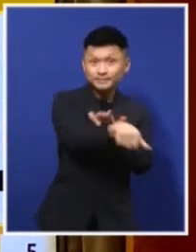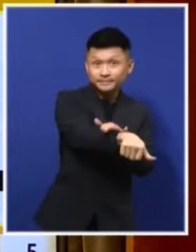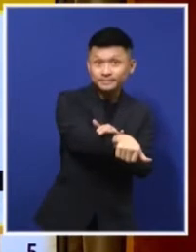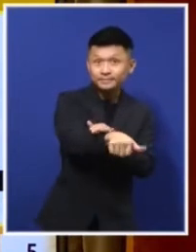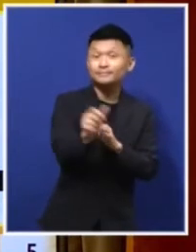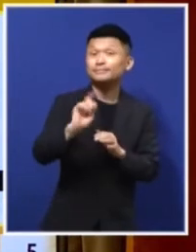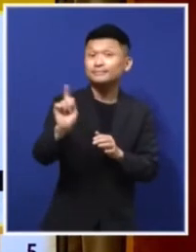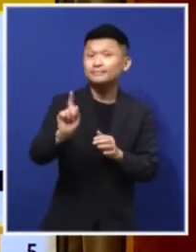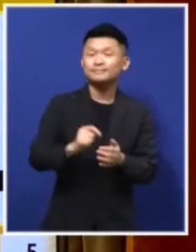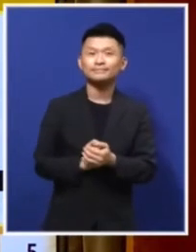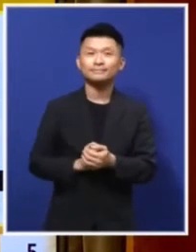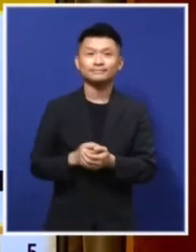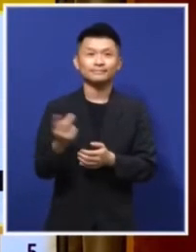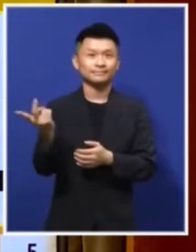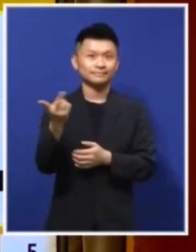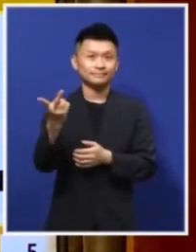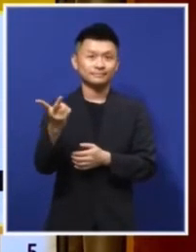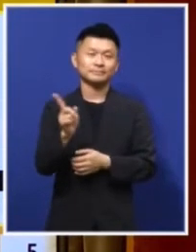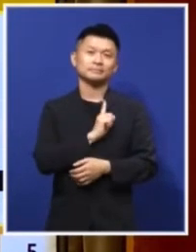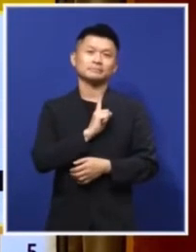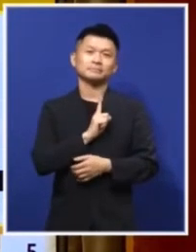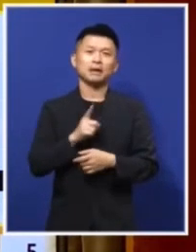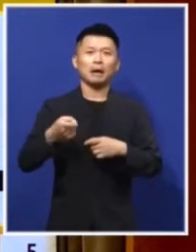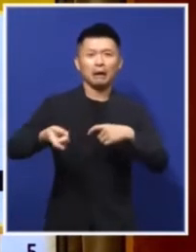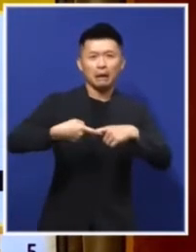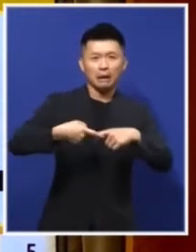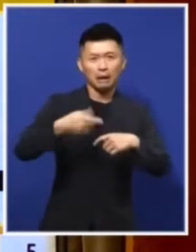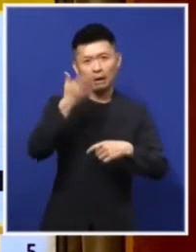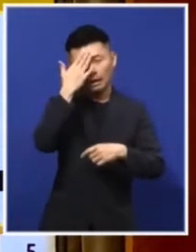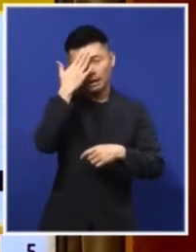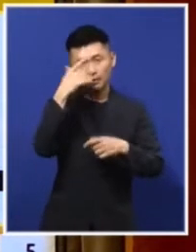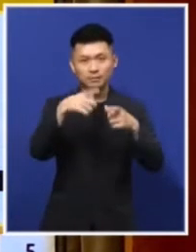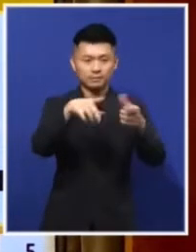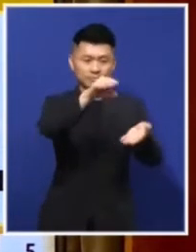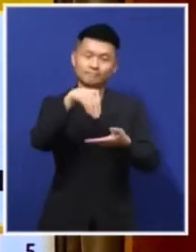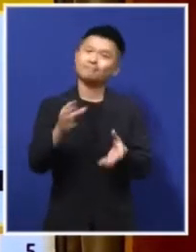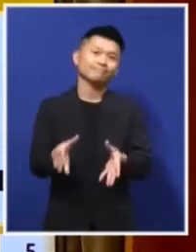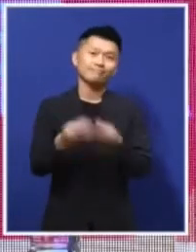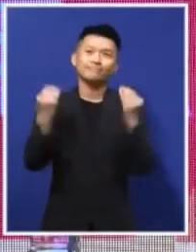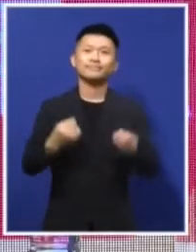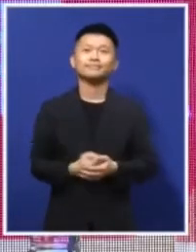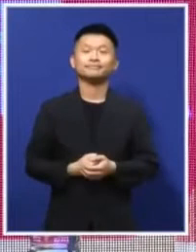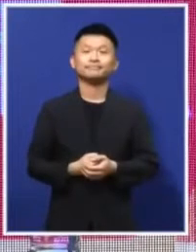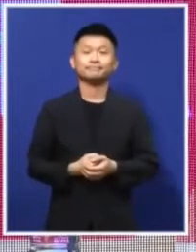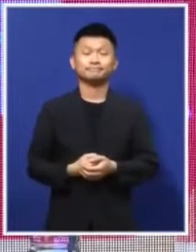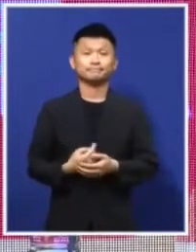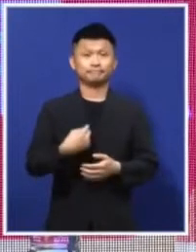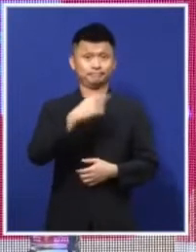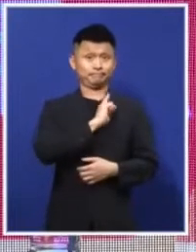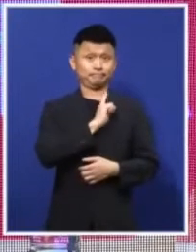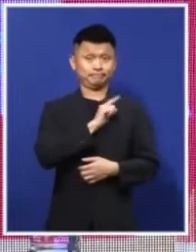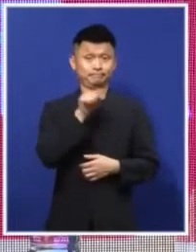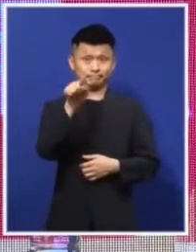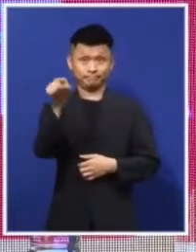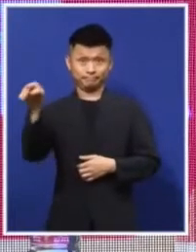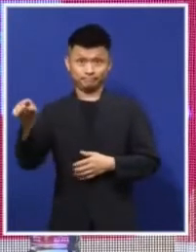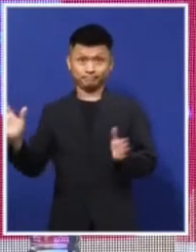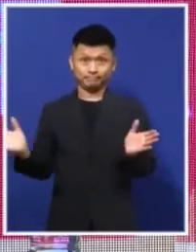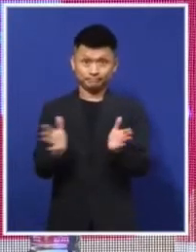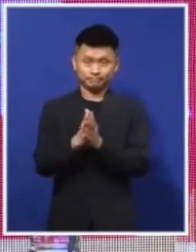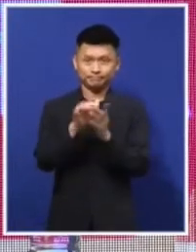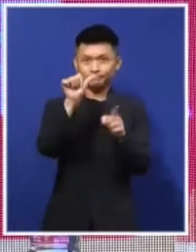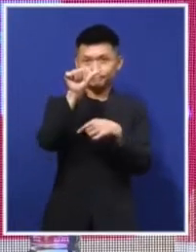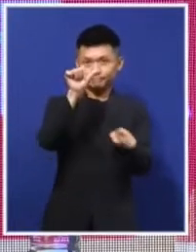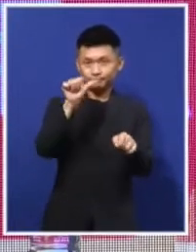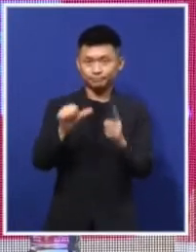呢？这样子就是他们就不用再去做绑定或者是领券，那我们最多连自己一共可以共同绑定5个人，